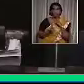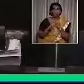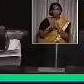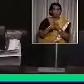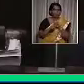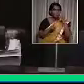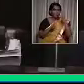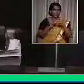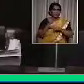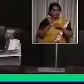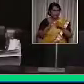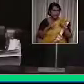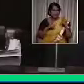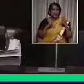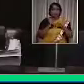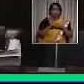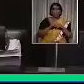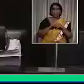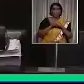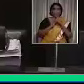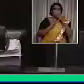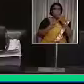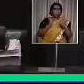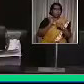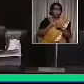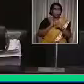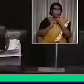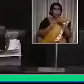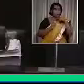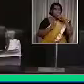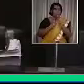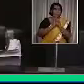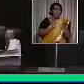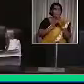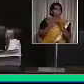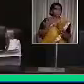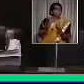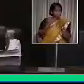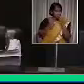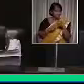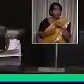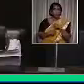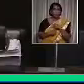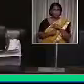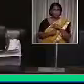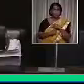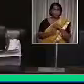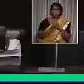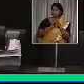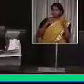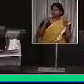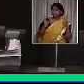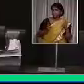இருக்கின்ற மூதுமகா விகாரையும் தான் விடுவித்திருக்கிறேன், மீண்டும் அதை மீள பெற்றிருக்கிறேன் என்று பேசினார். அது ரெண்டு